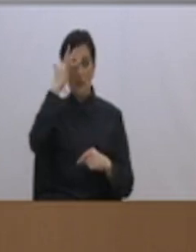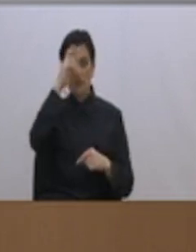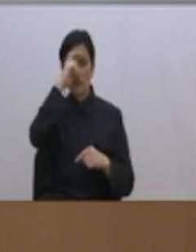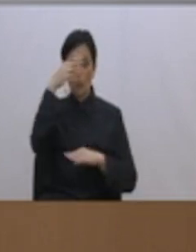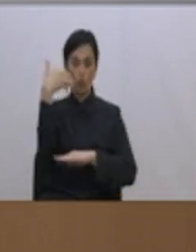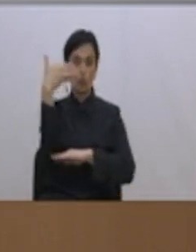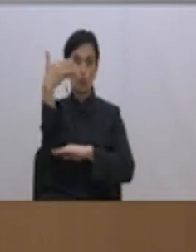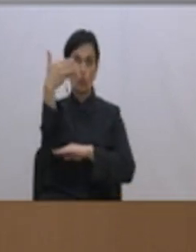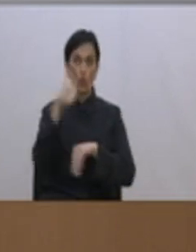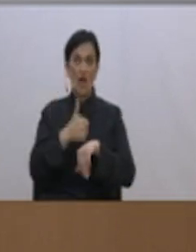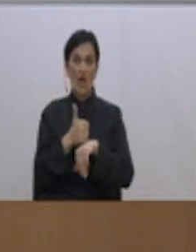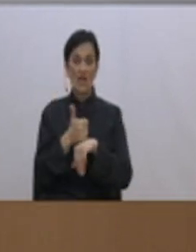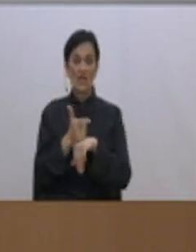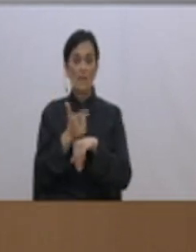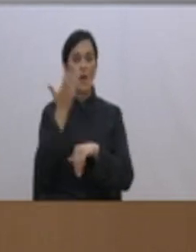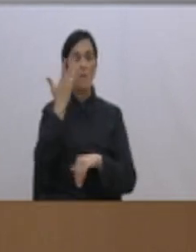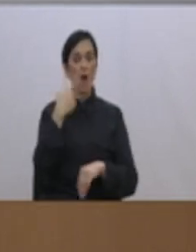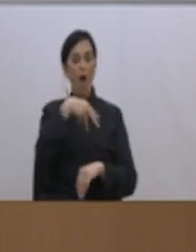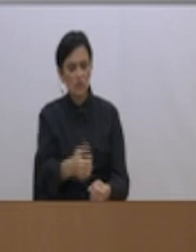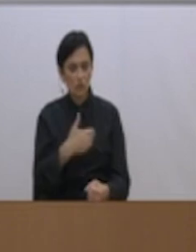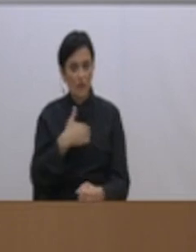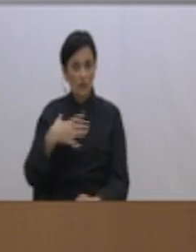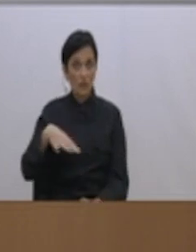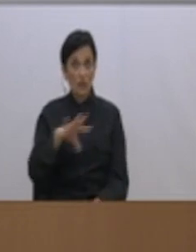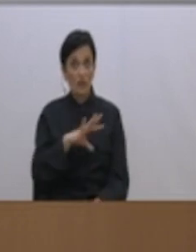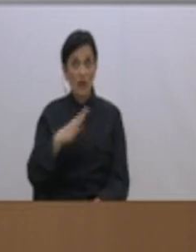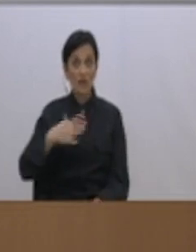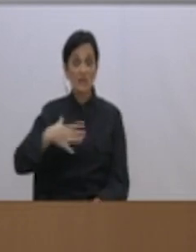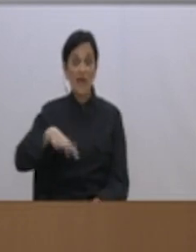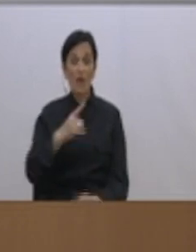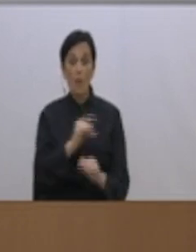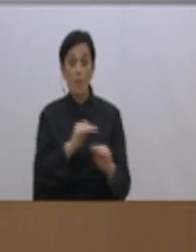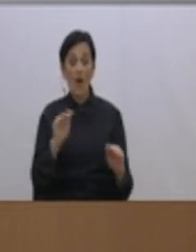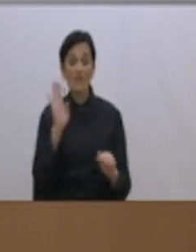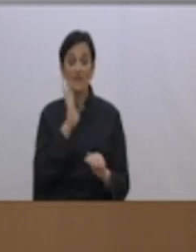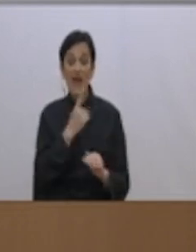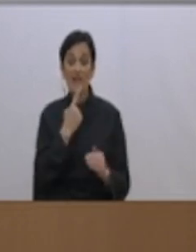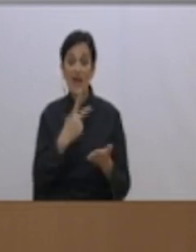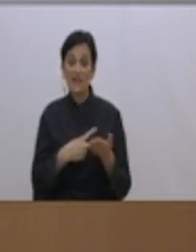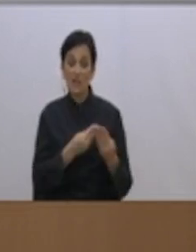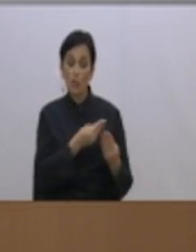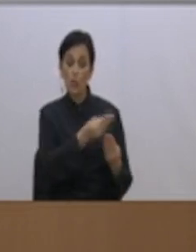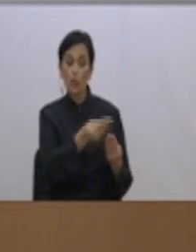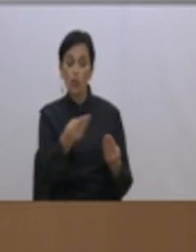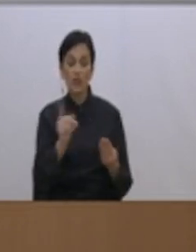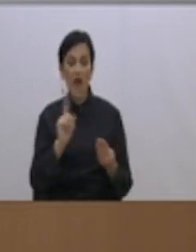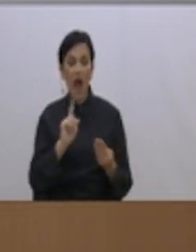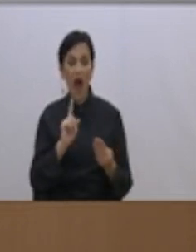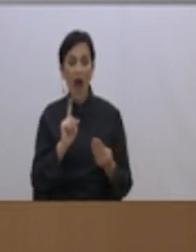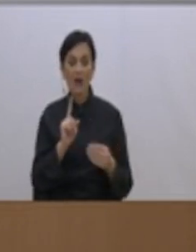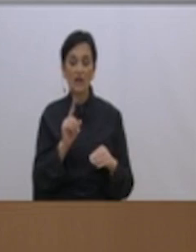დროშას LGBT-ს ფერადოვანი დროშა ჩაანაცვლებდა. საქართველოში ბავშვებს დედაენის წიგნებს ურიგებენ და არა